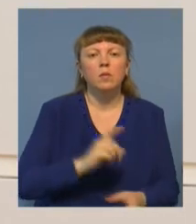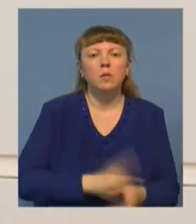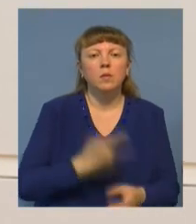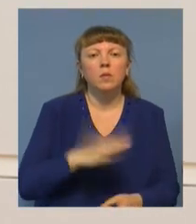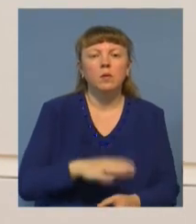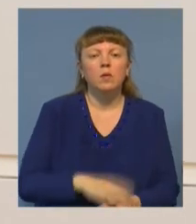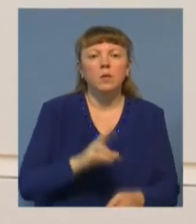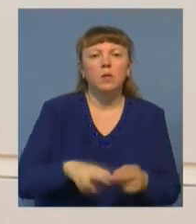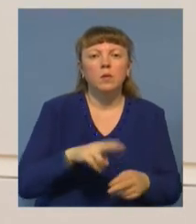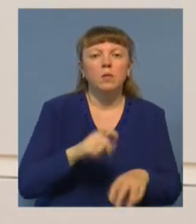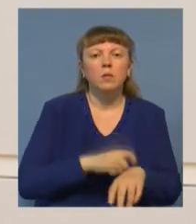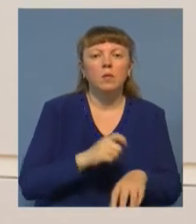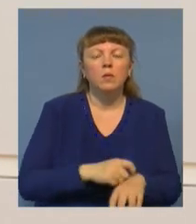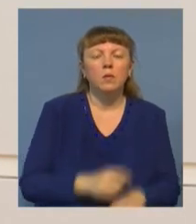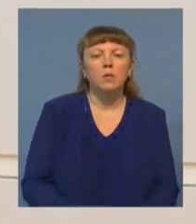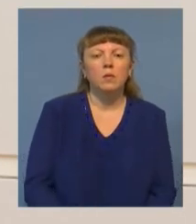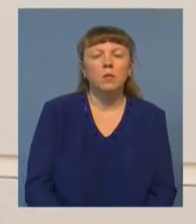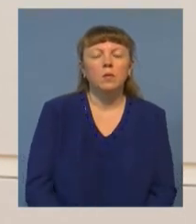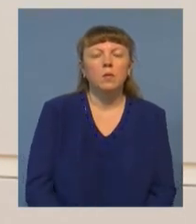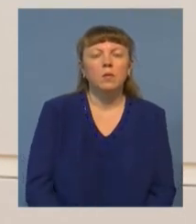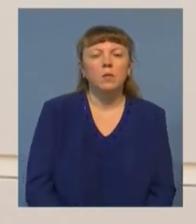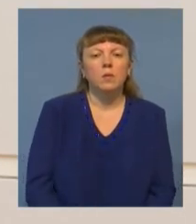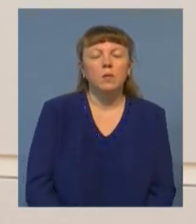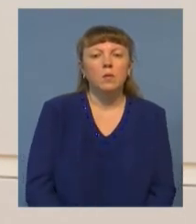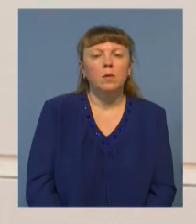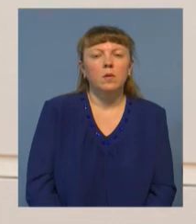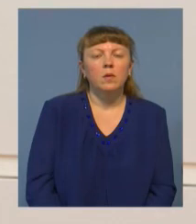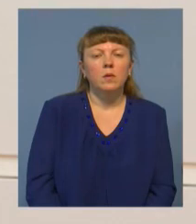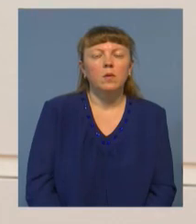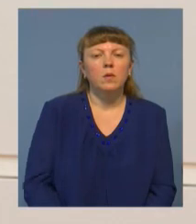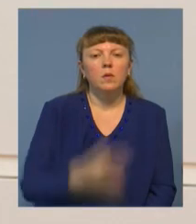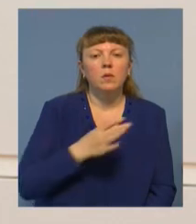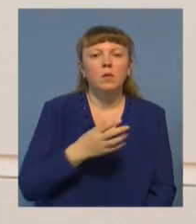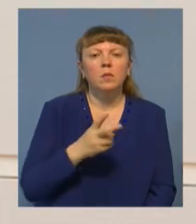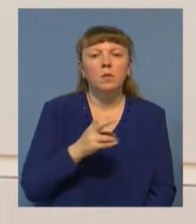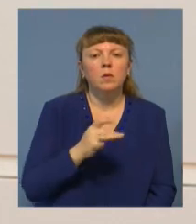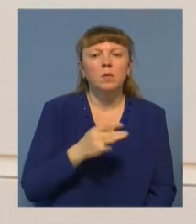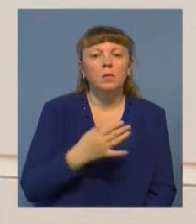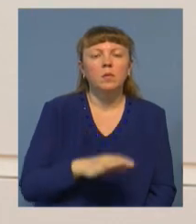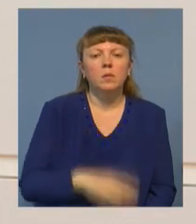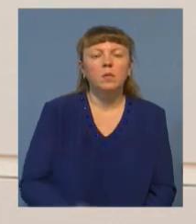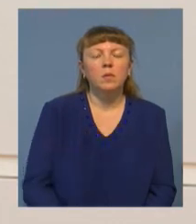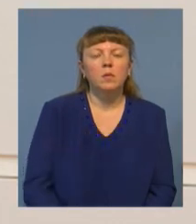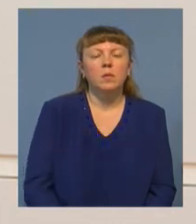гражданин теряет время. То есть он обратился с заявлением в суд, ему начислили эту базовую пенсию.